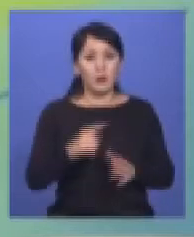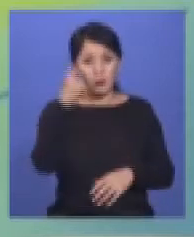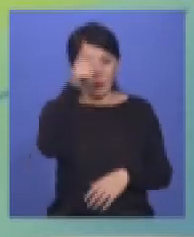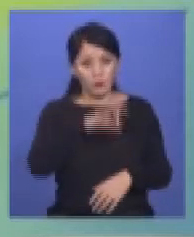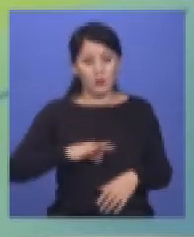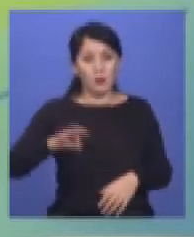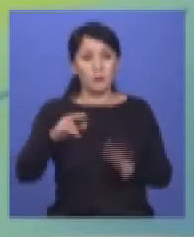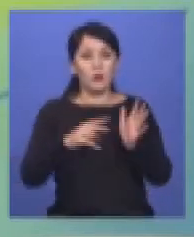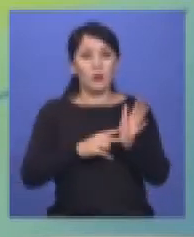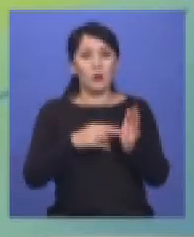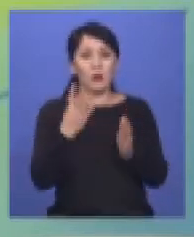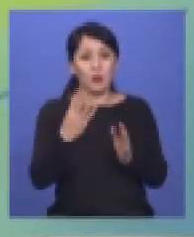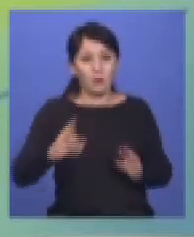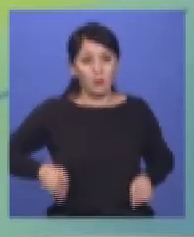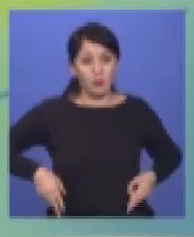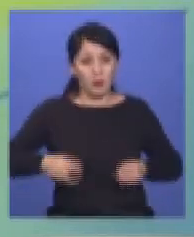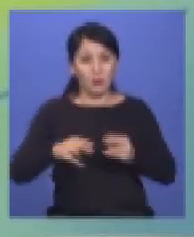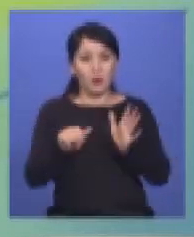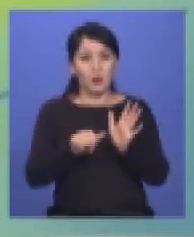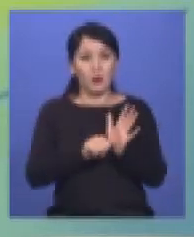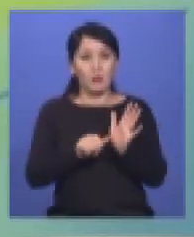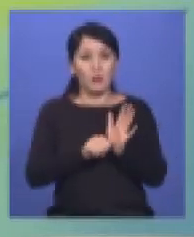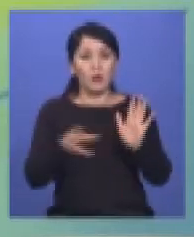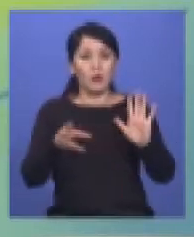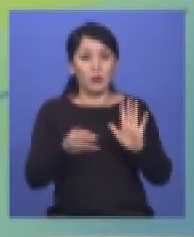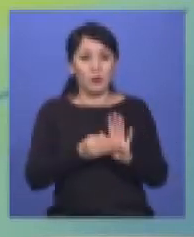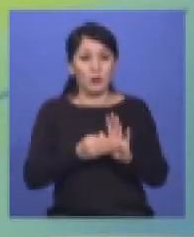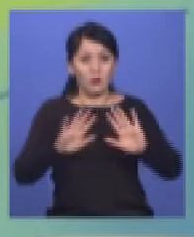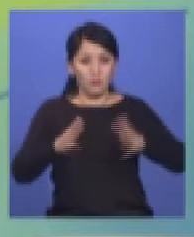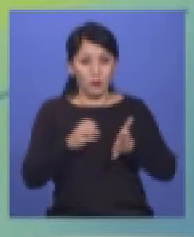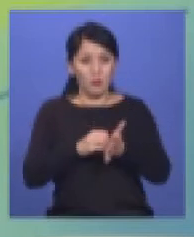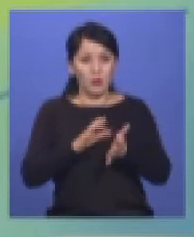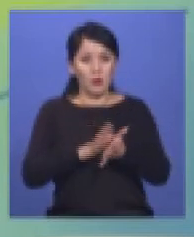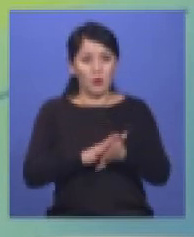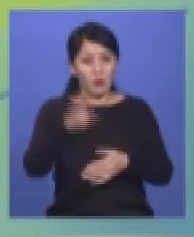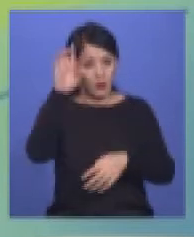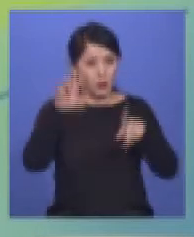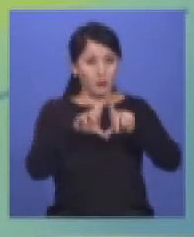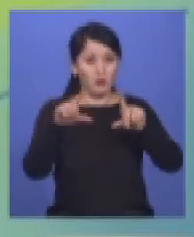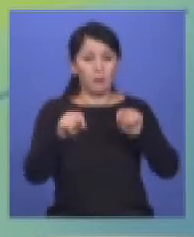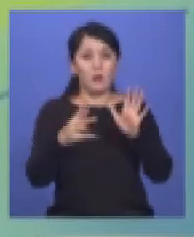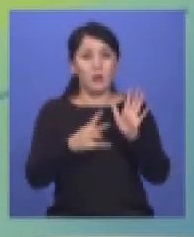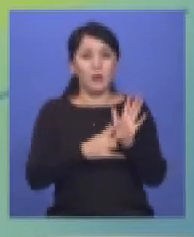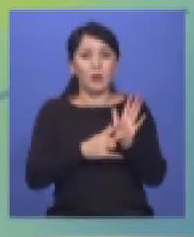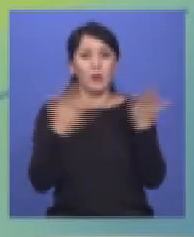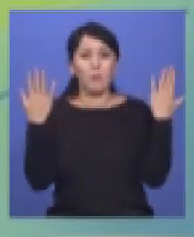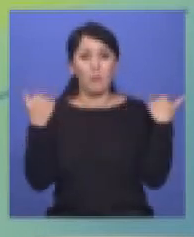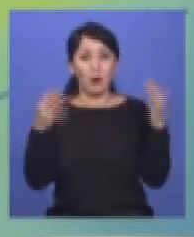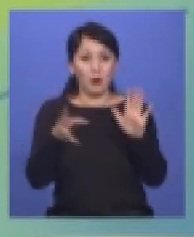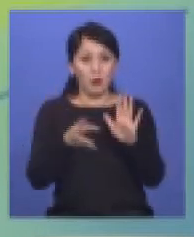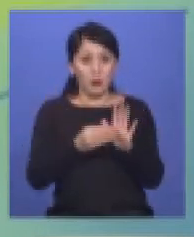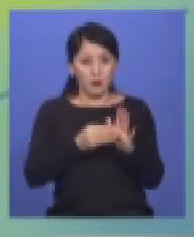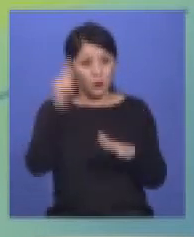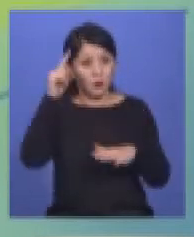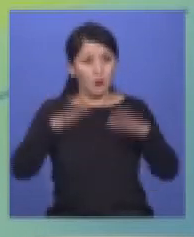Жыл басынан облыста 74 қылмыс, оның ішінде 66 жемқорлық фактісі тіркелді. Мемлекеттік органдардың 8 басшысы пара алды деген